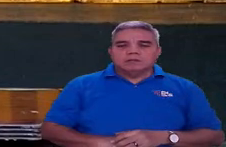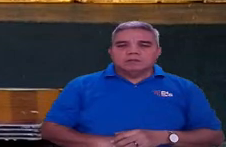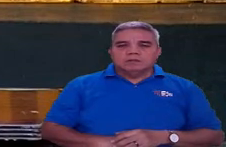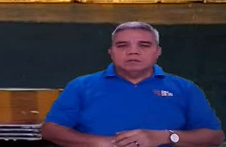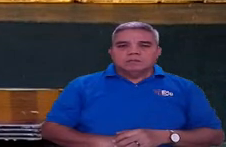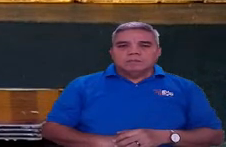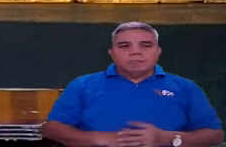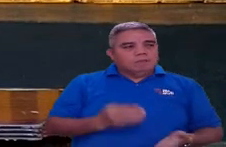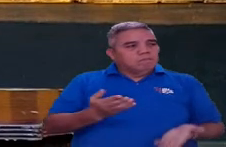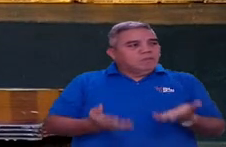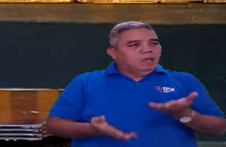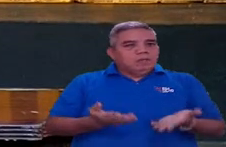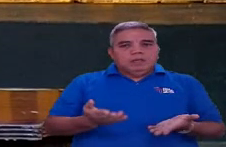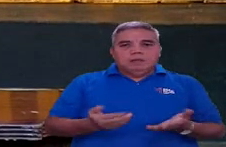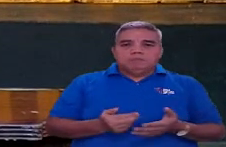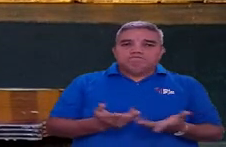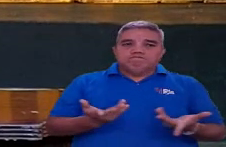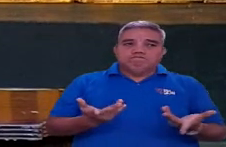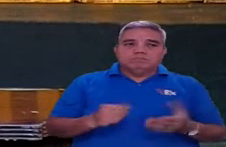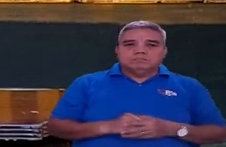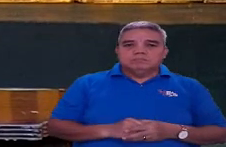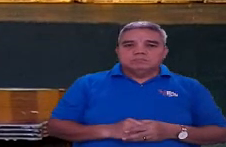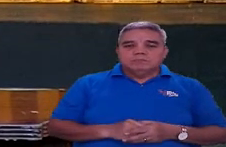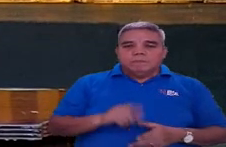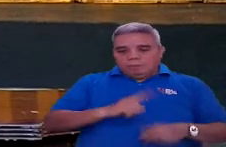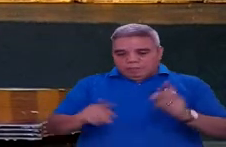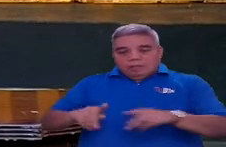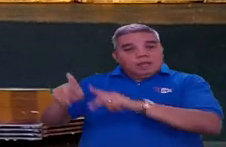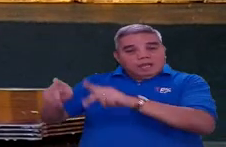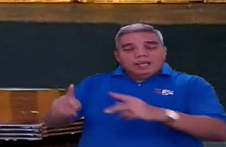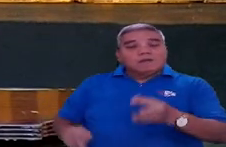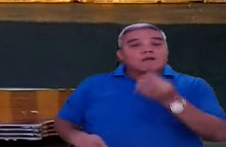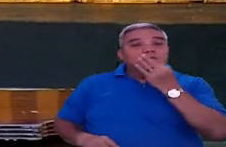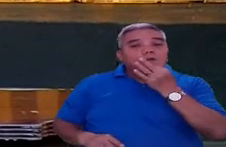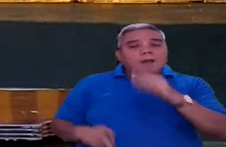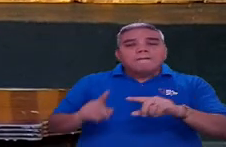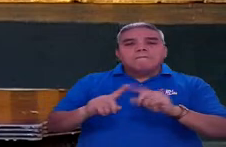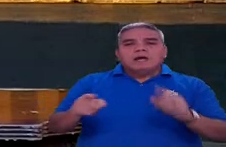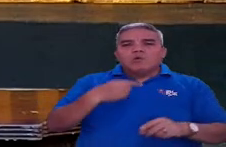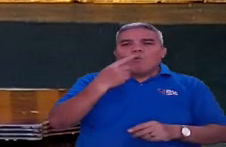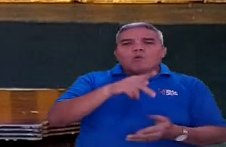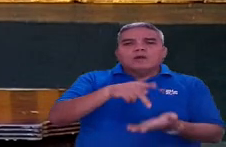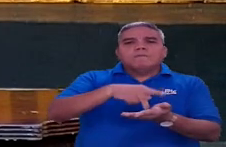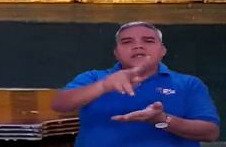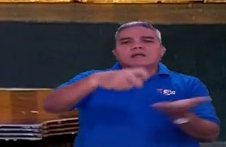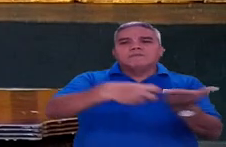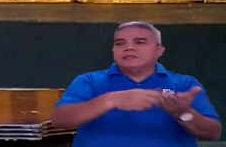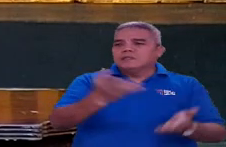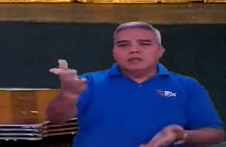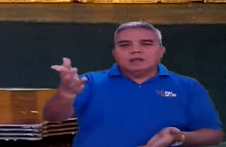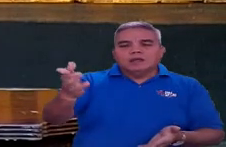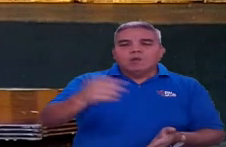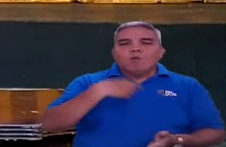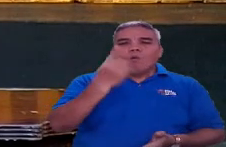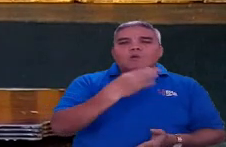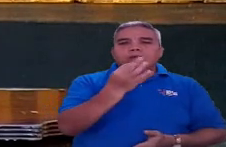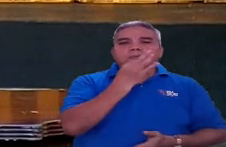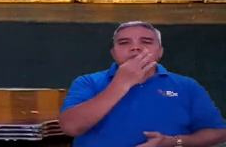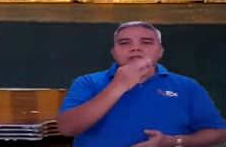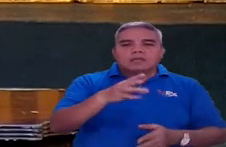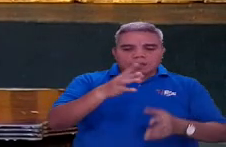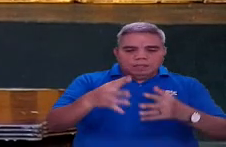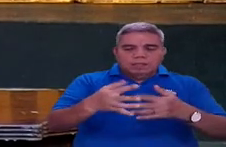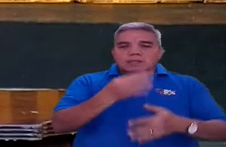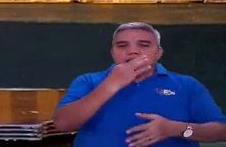Pwede namin siguro pag handaan niyang pagkain, pero sino ang mapapliti sa kanila? Sino mapakain sa